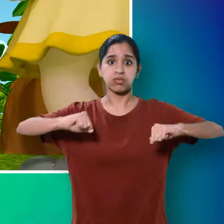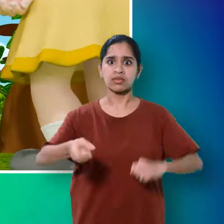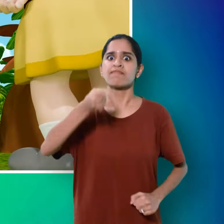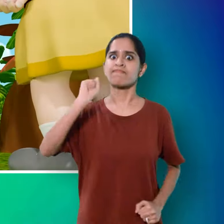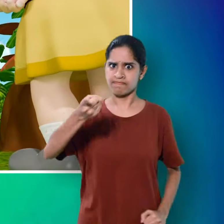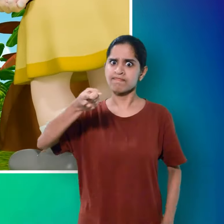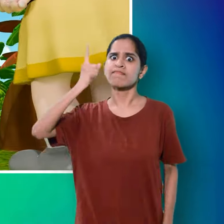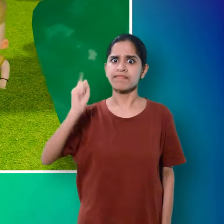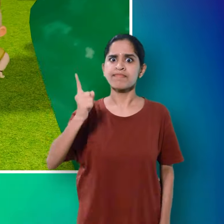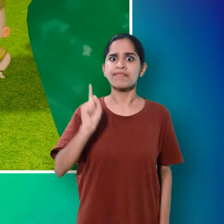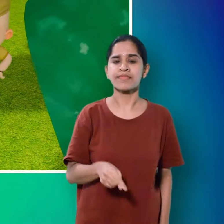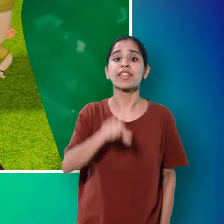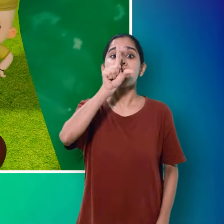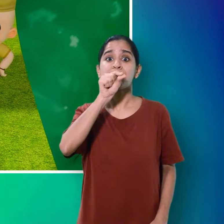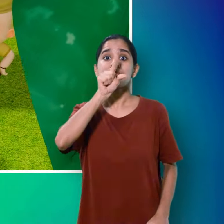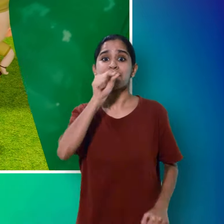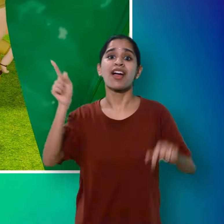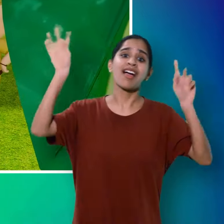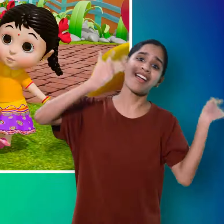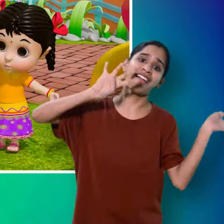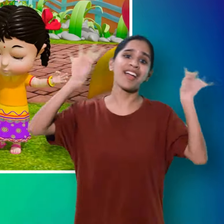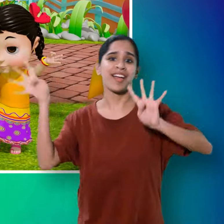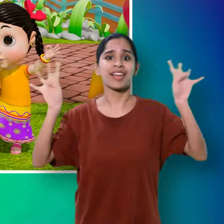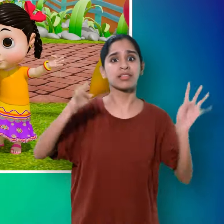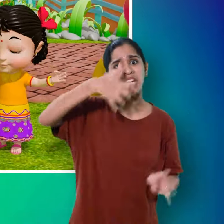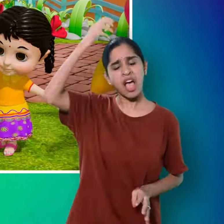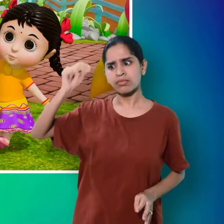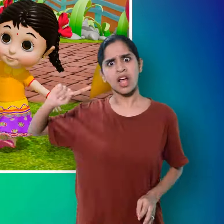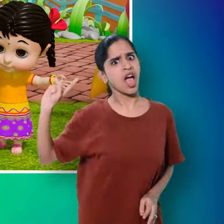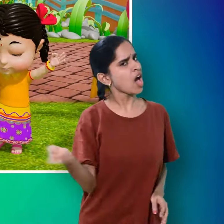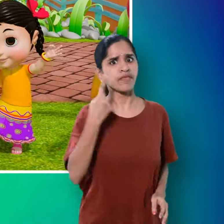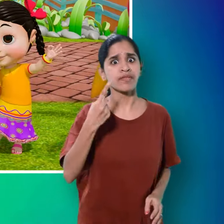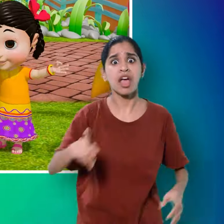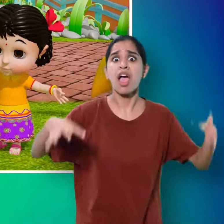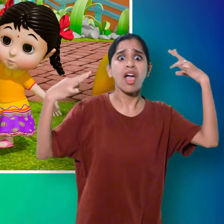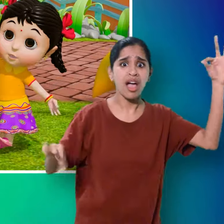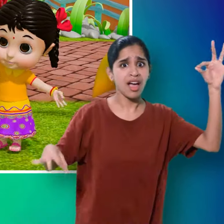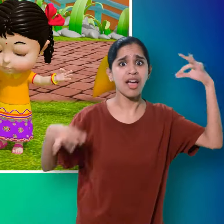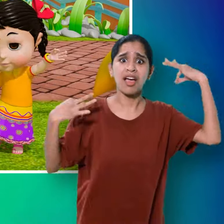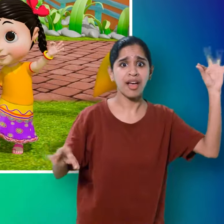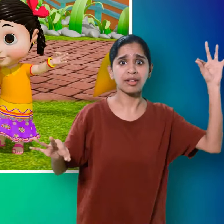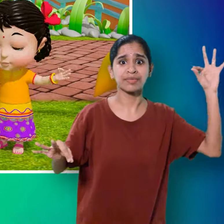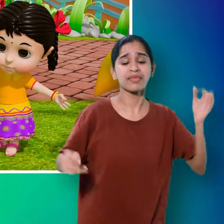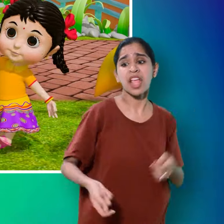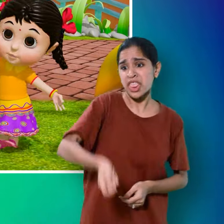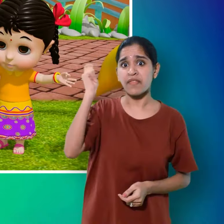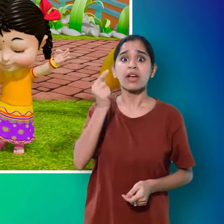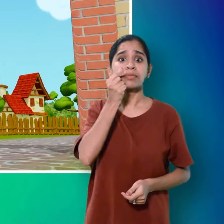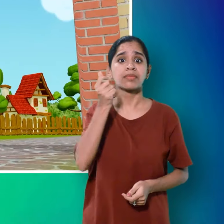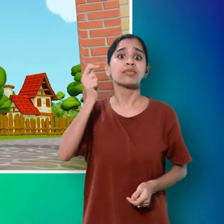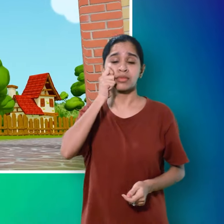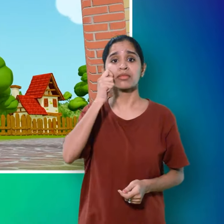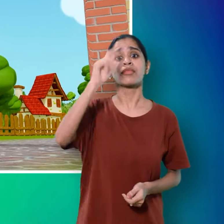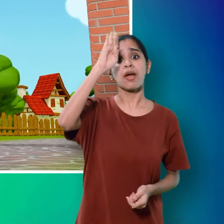खबर ली मोटे थानेदार ने, मोरों को भी खूब नचाया जंगल की सरकार ने।